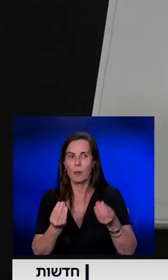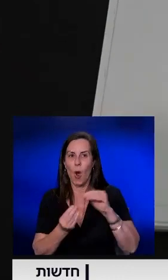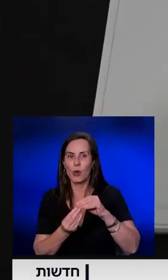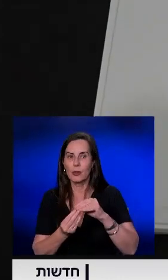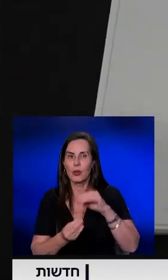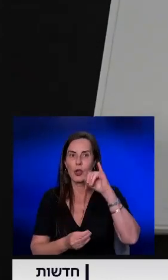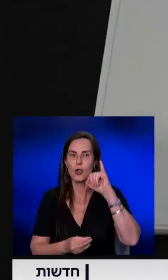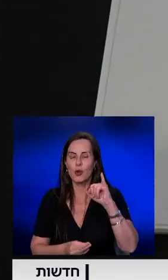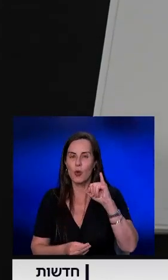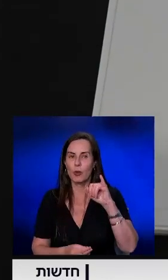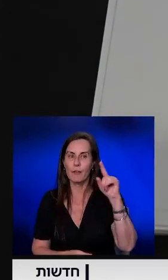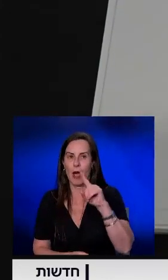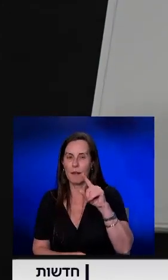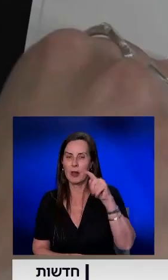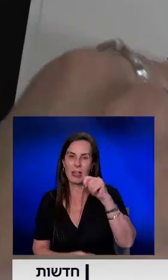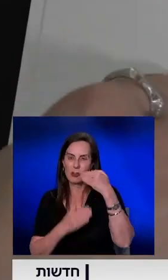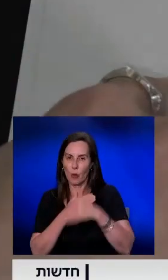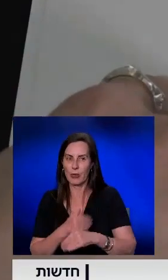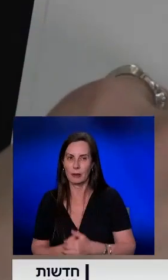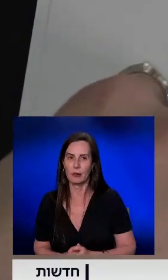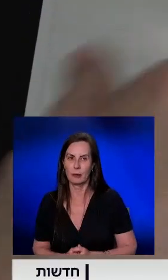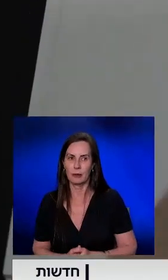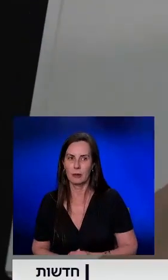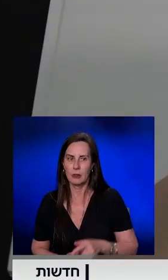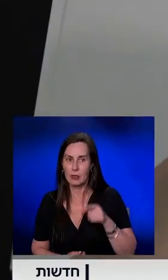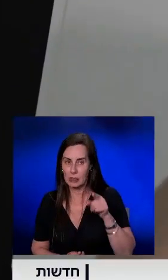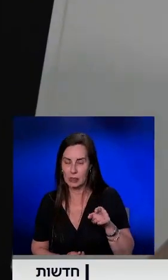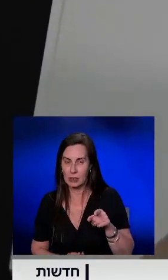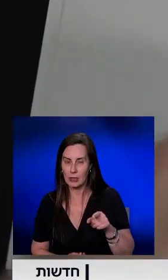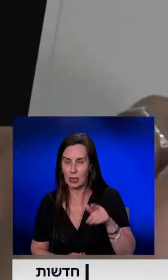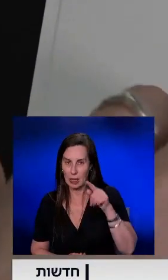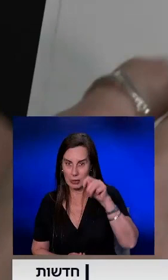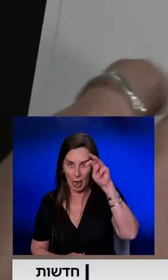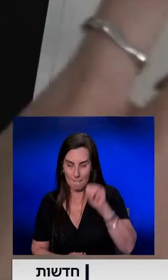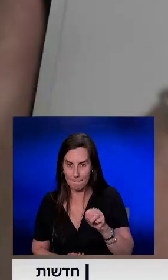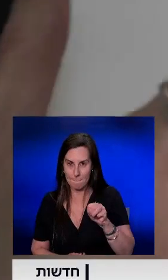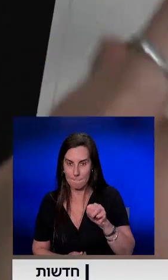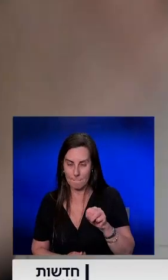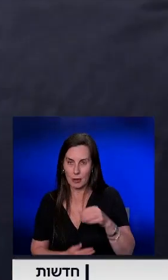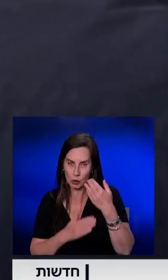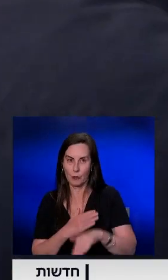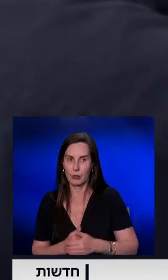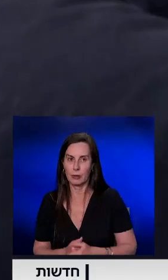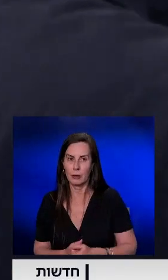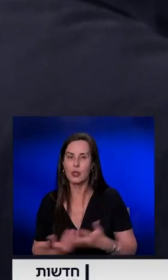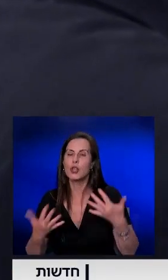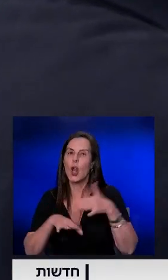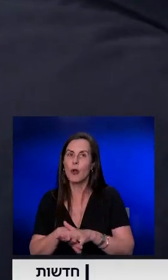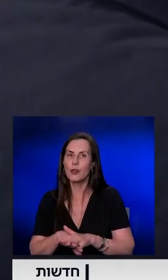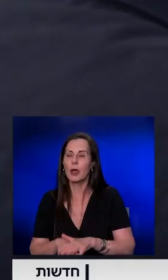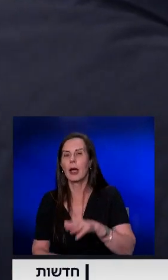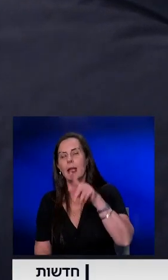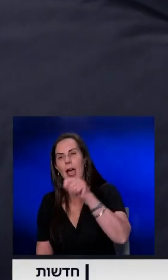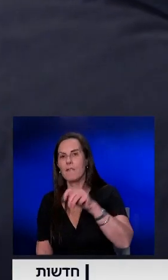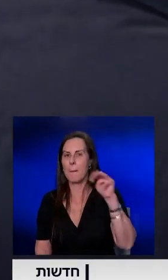יוב ותם סופית. אז זה, האות הזאת נקראת תם. תם סופית. שהיא בעצם שילוב של... שילוב של תף